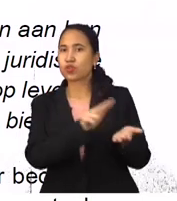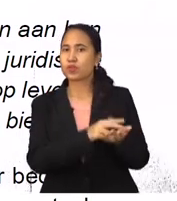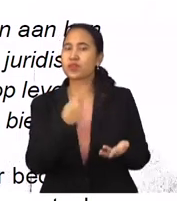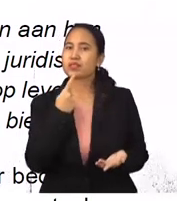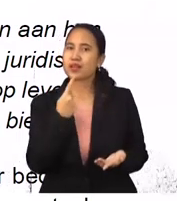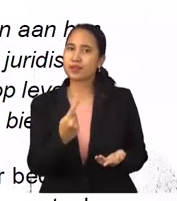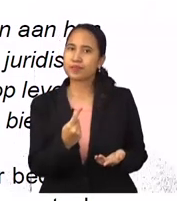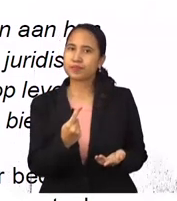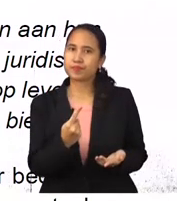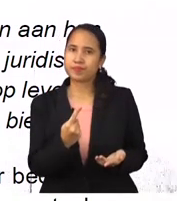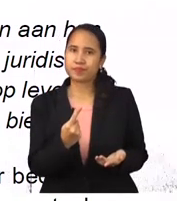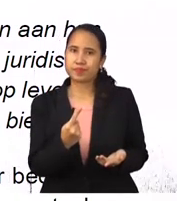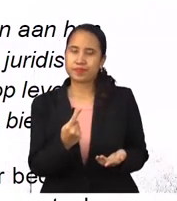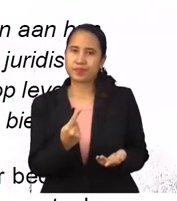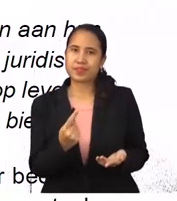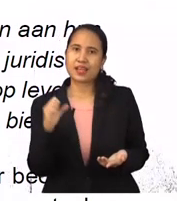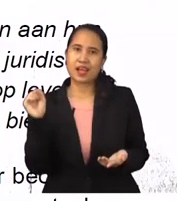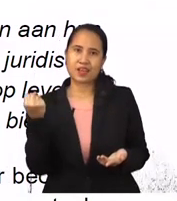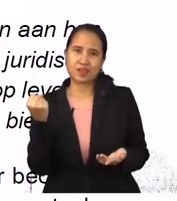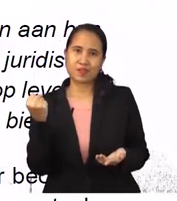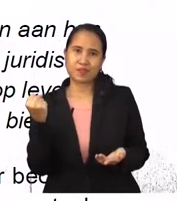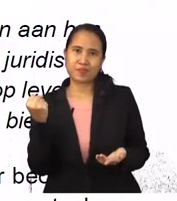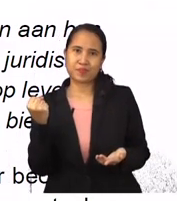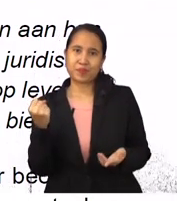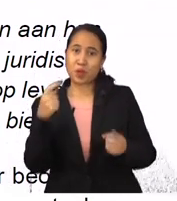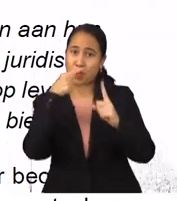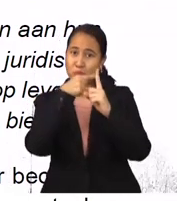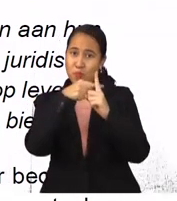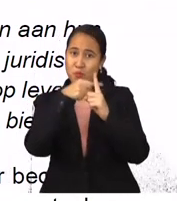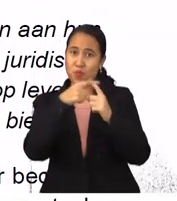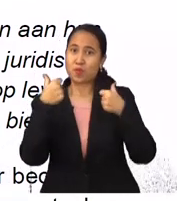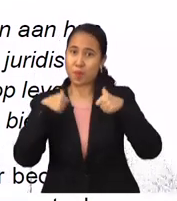benadrukt in dat kader daarom de positieve